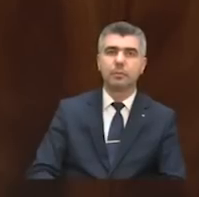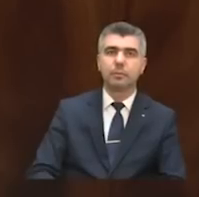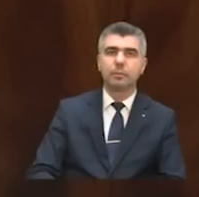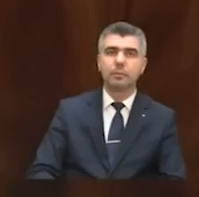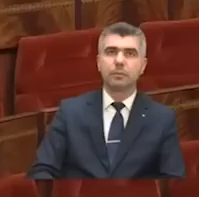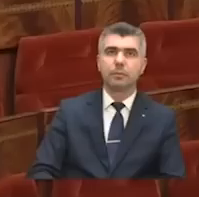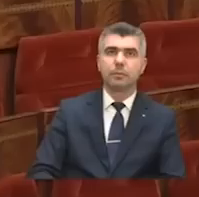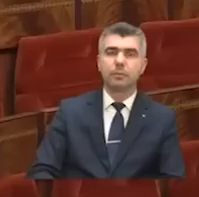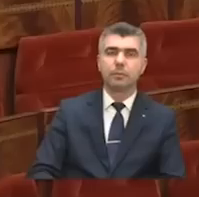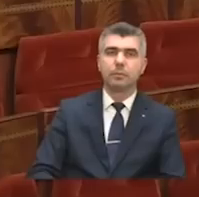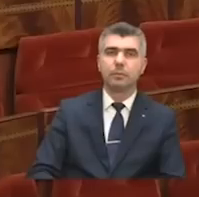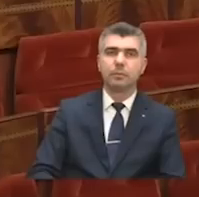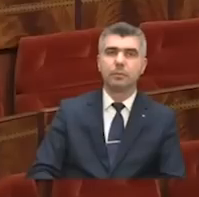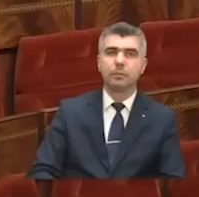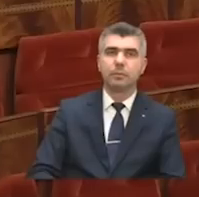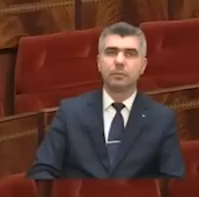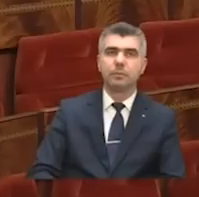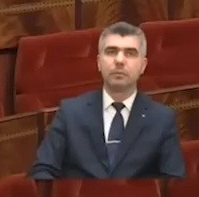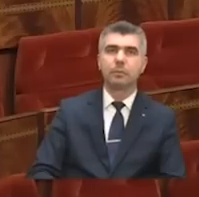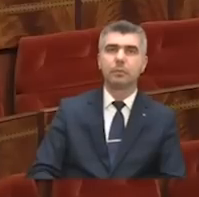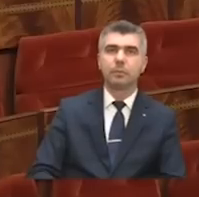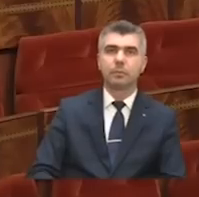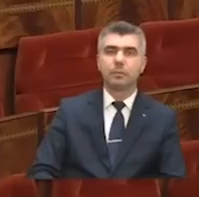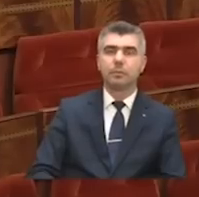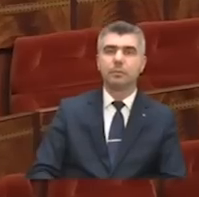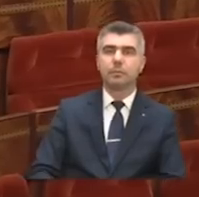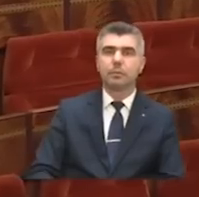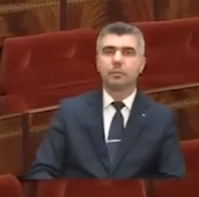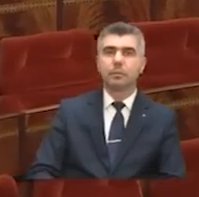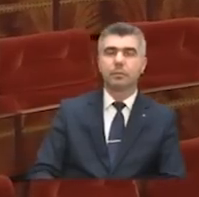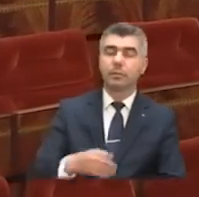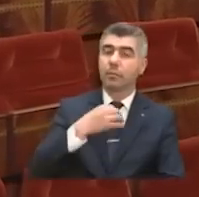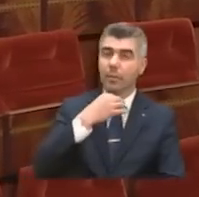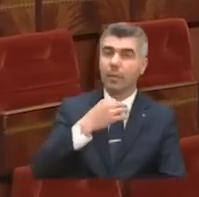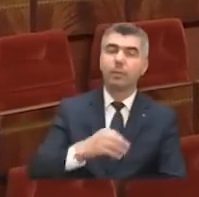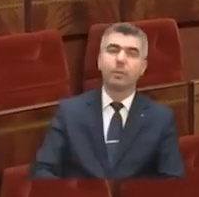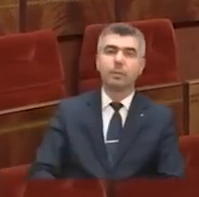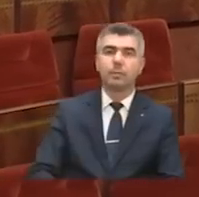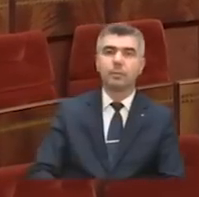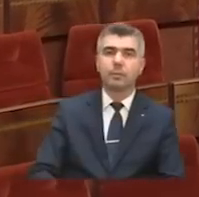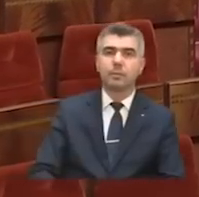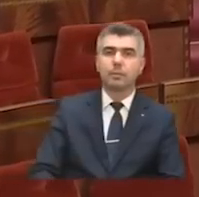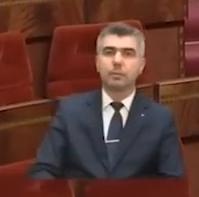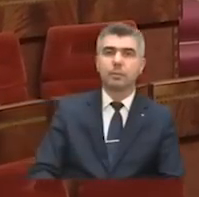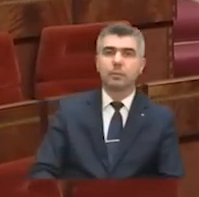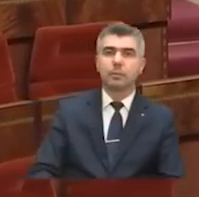دونك سي الحسن، فحنا في إطار دونك